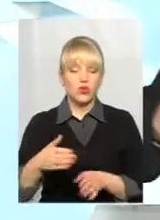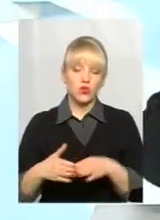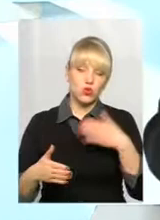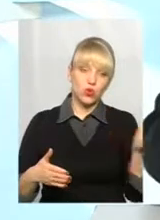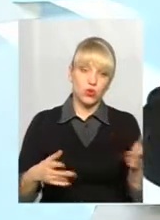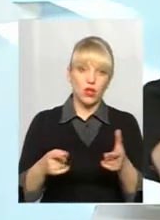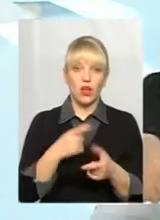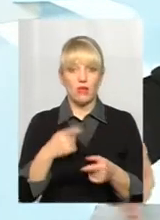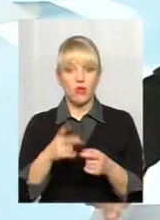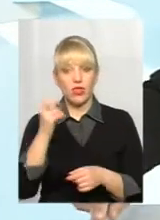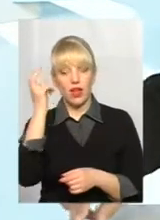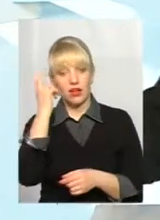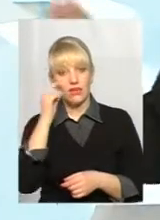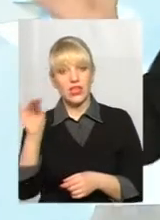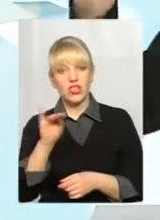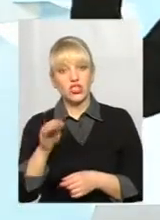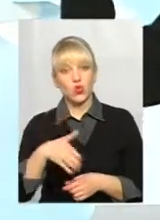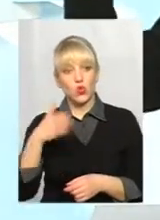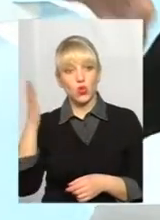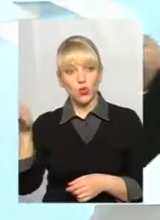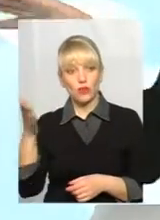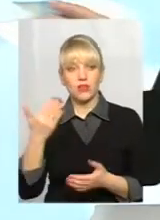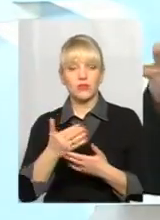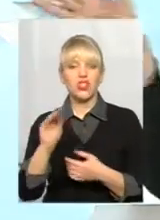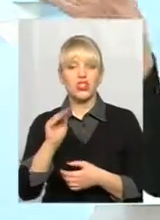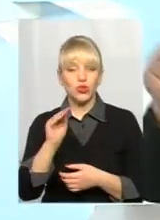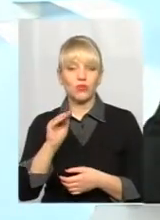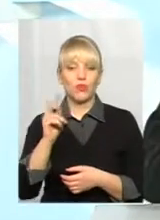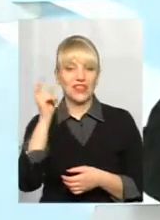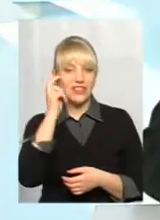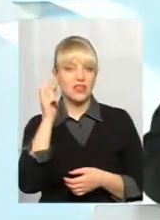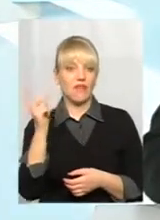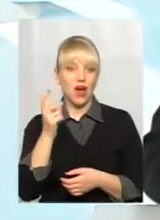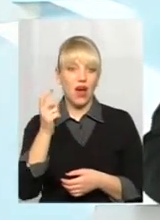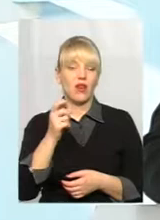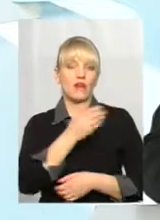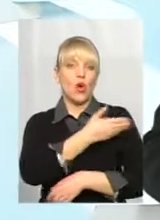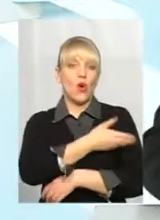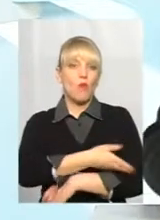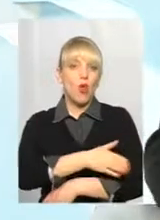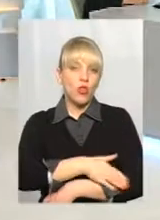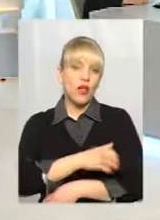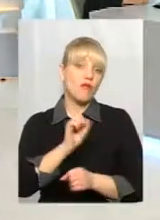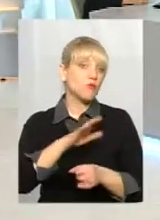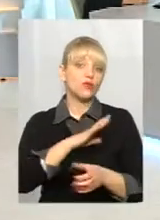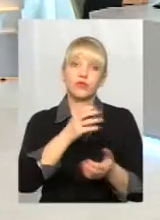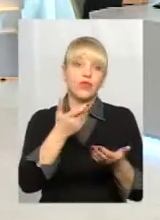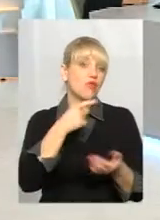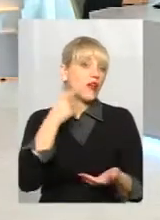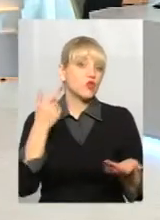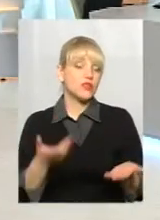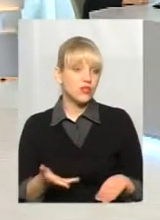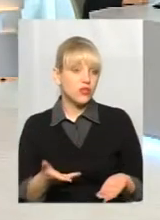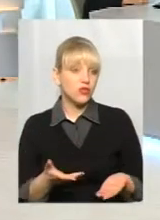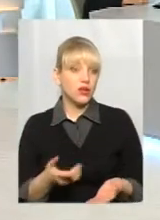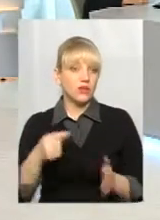Раз на Житомир, то дорога пішла далі. Київ, Харків, Полтава, ну, куди хочеш. Може, навіть на Росію. От.